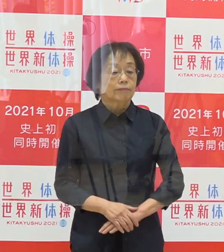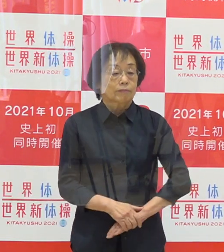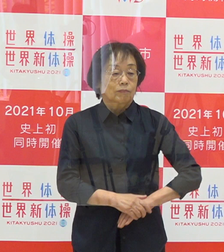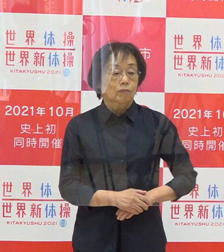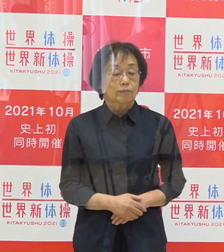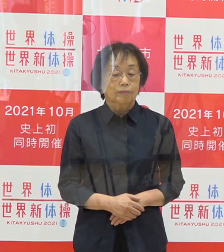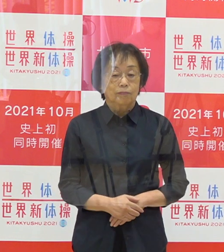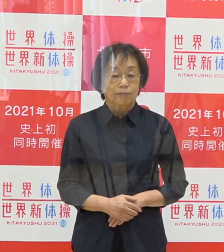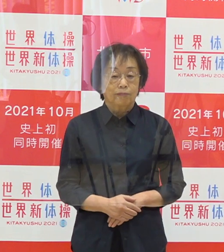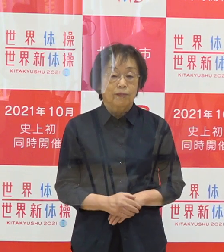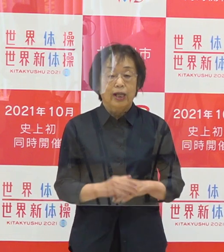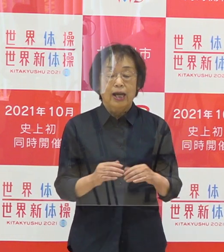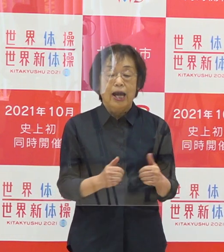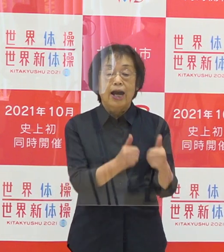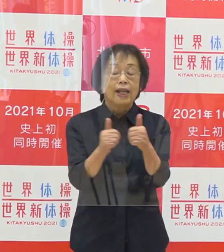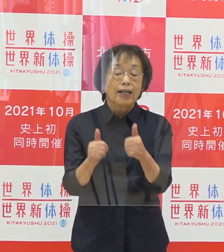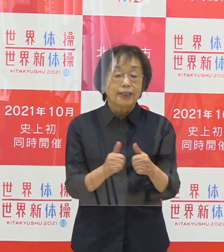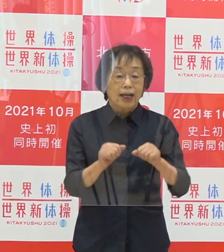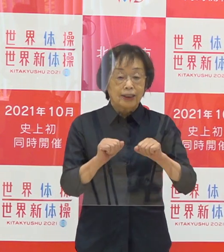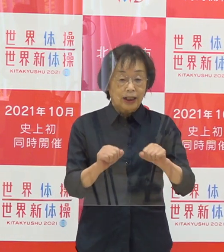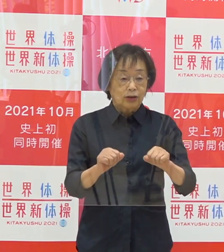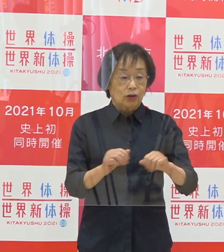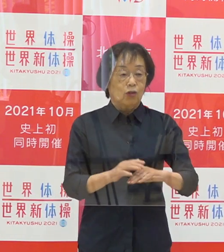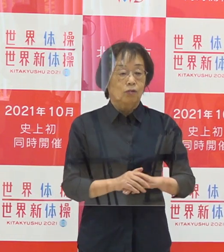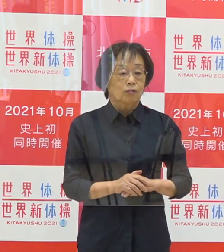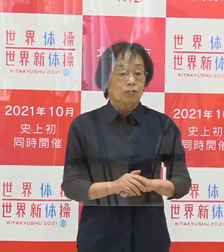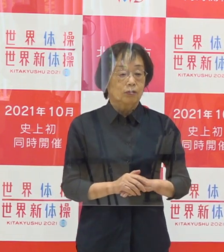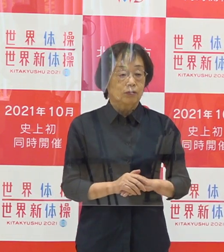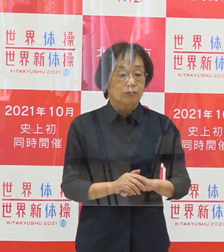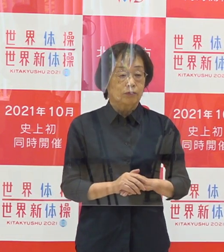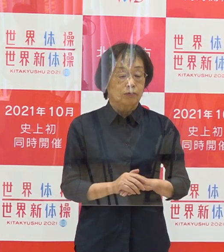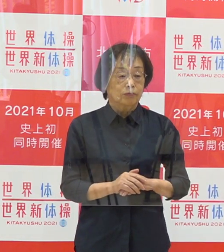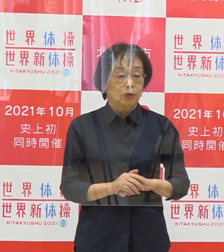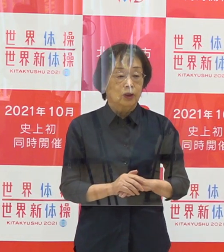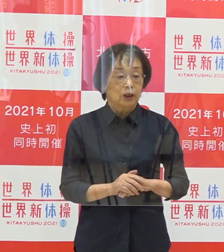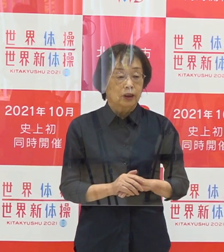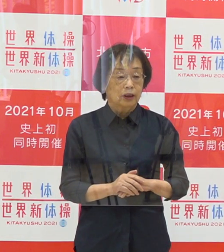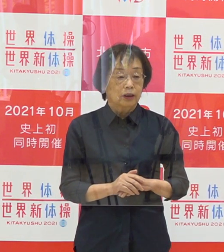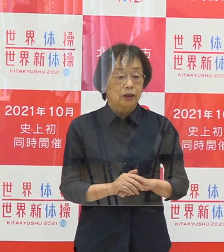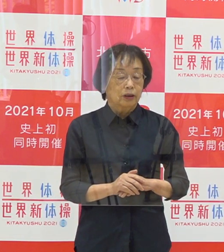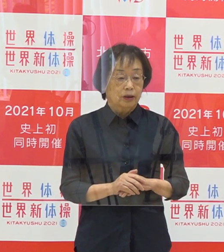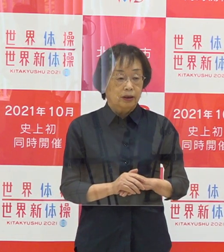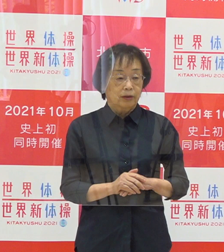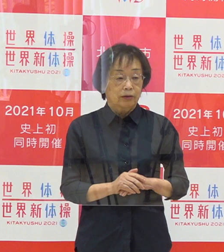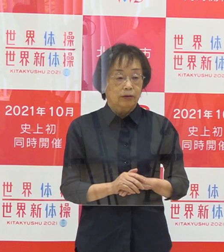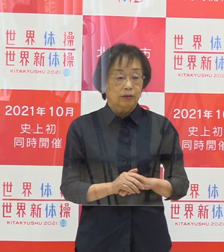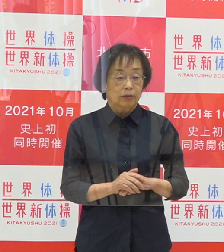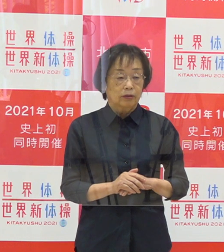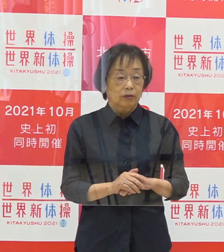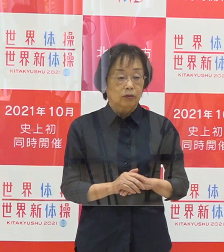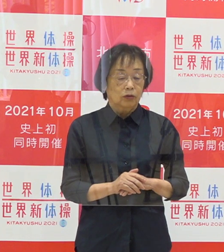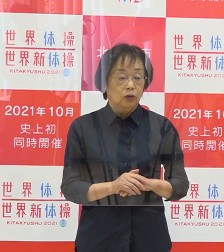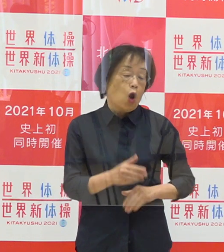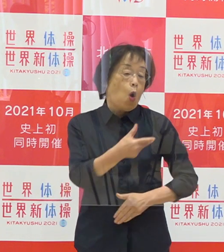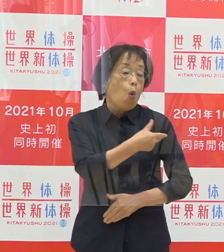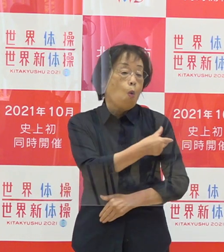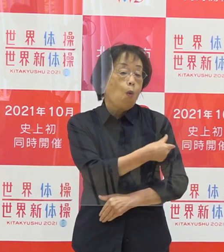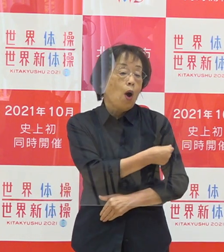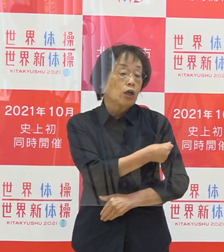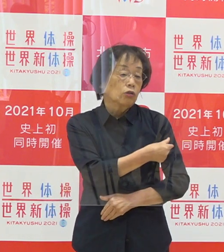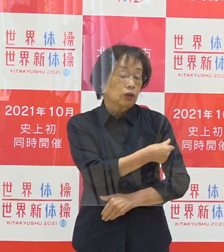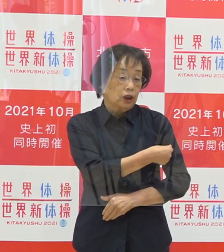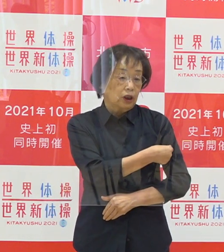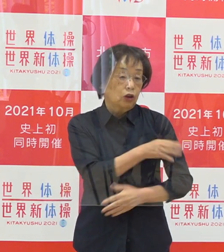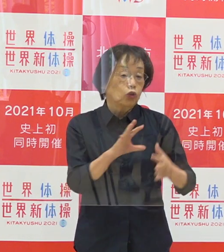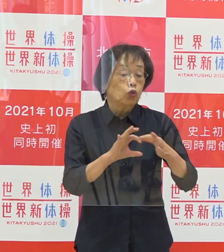事務的なお話でありますけれども、市長から先ほどご説明いたしました通り、一応5割程度のですね、枠として確保したいと